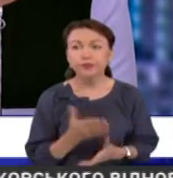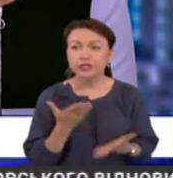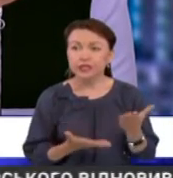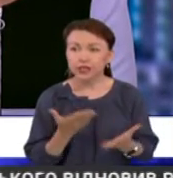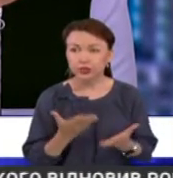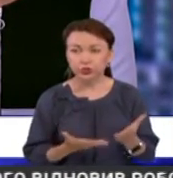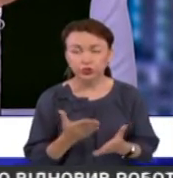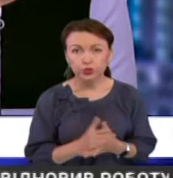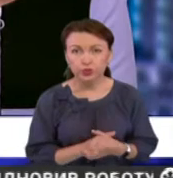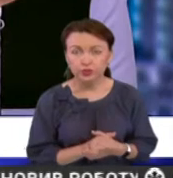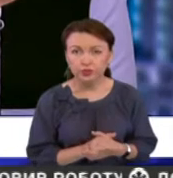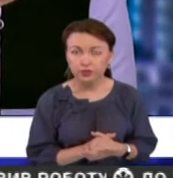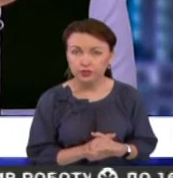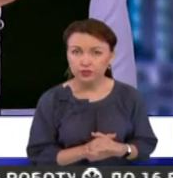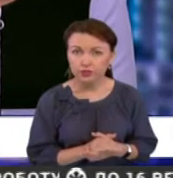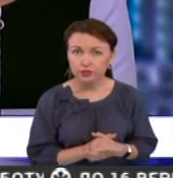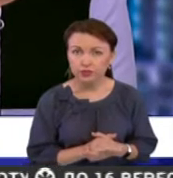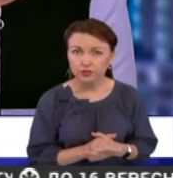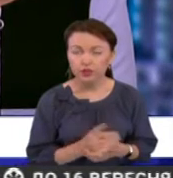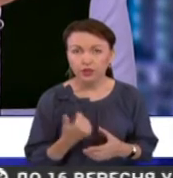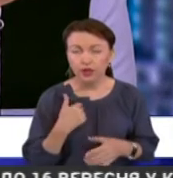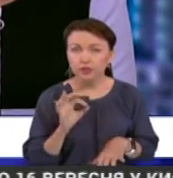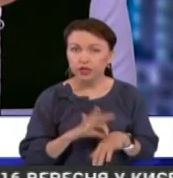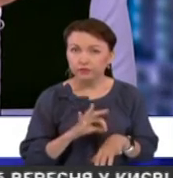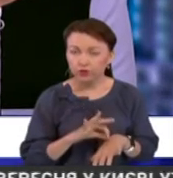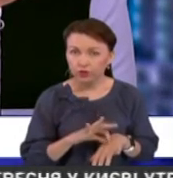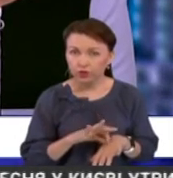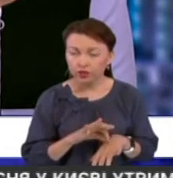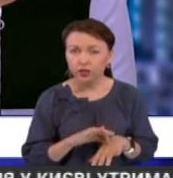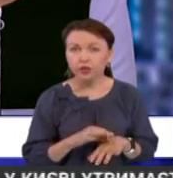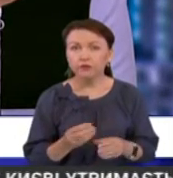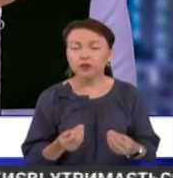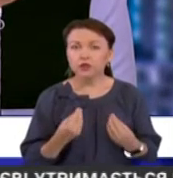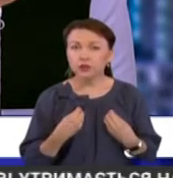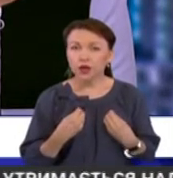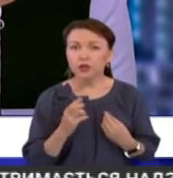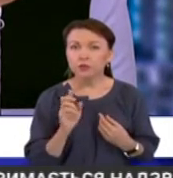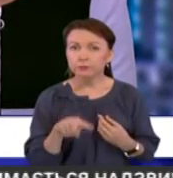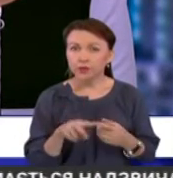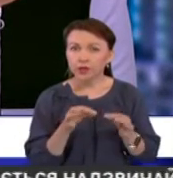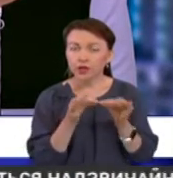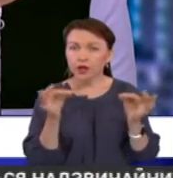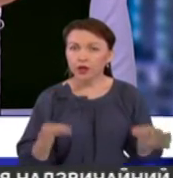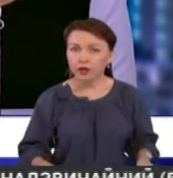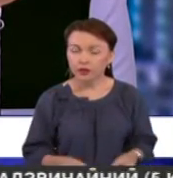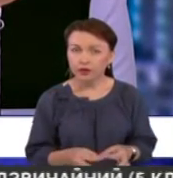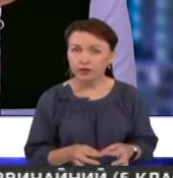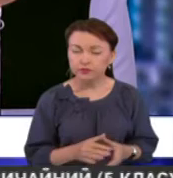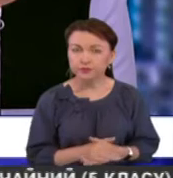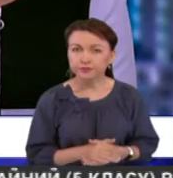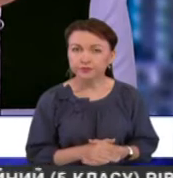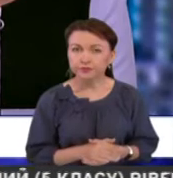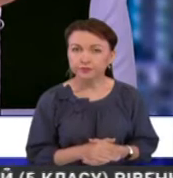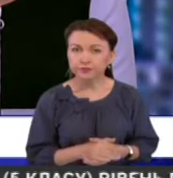запрошу декларацію із лікарем, я захворів, вона мені дала лікарняний лист. Скажіть, будь ласка, щоб його закрити,